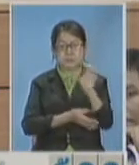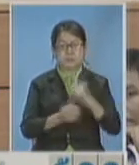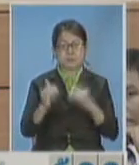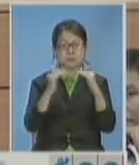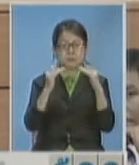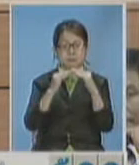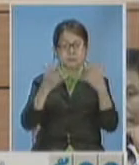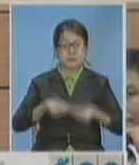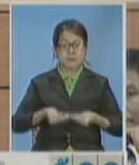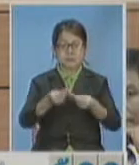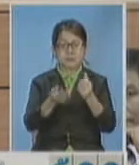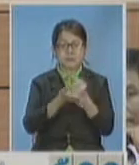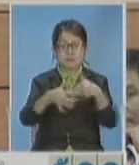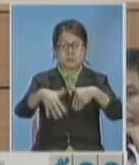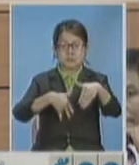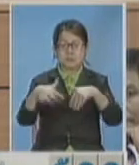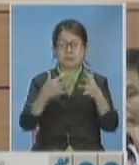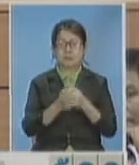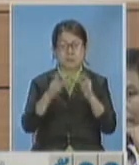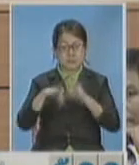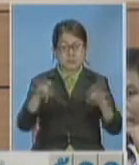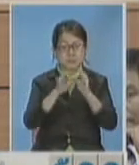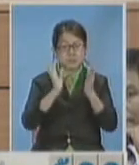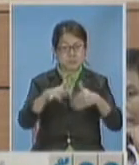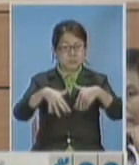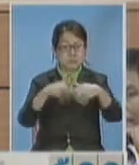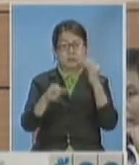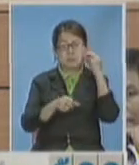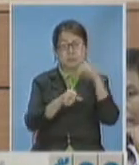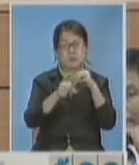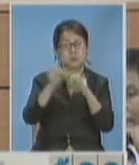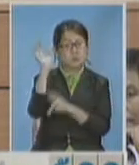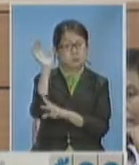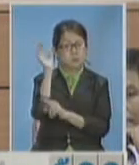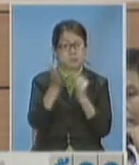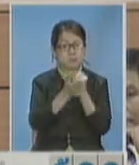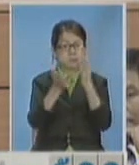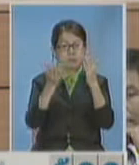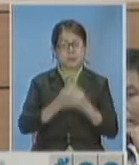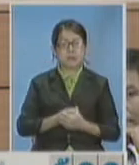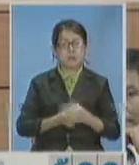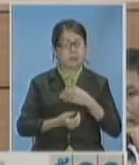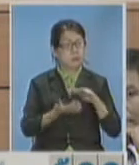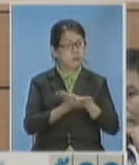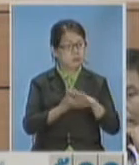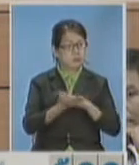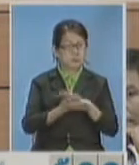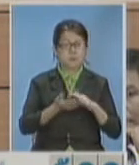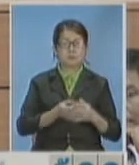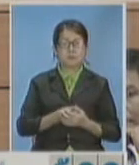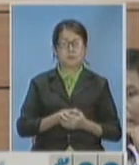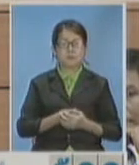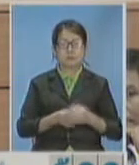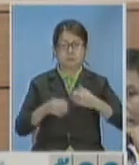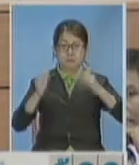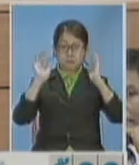ต่อพี่น้องประชาชนโดยเฉพาะพี่น้องประชาชนในจังหวัดภูเก็ตผมก็ต้องขออนุญาตพูด